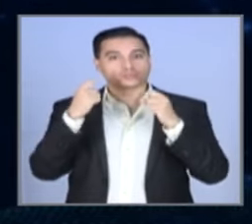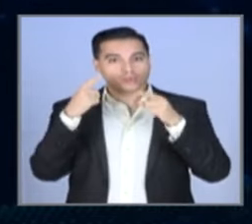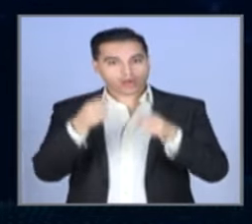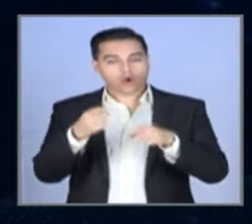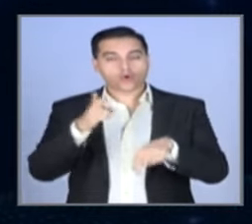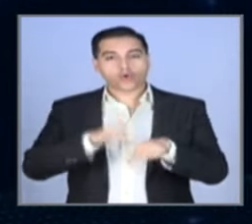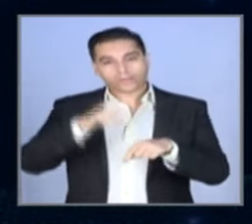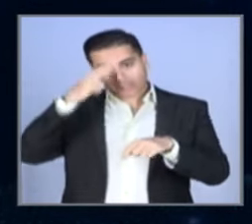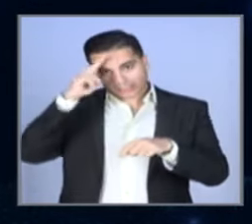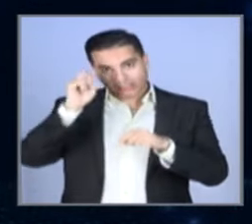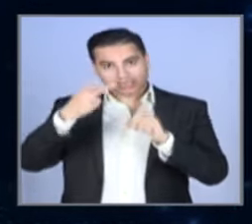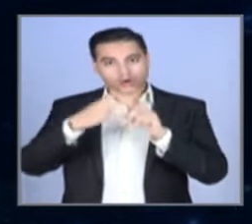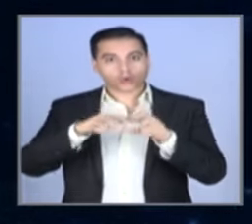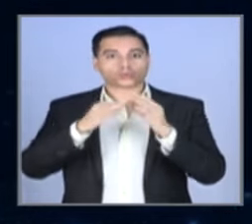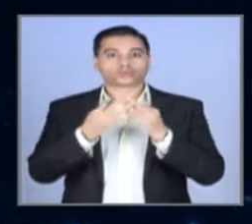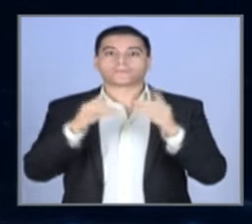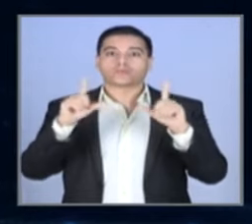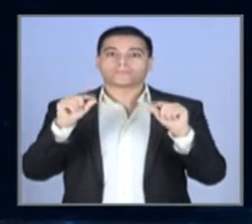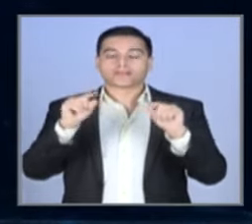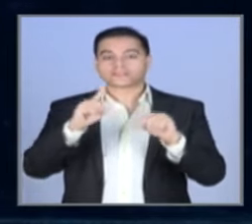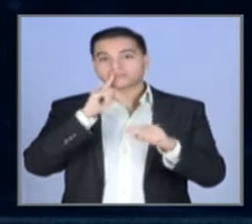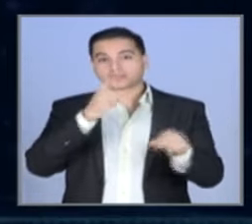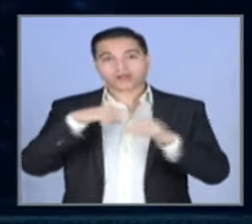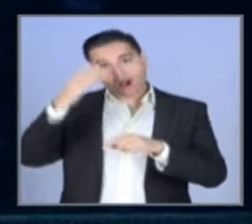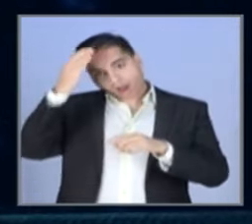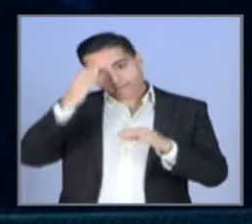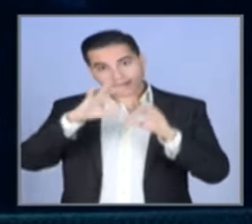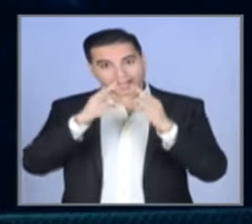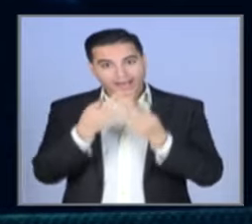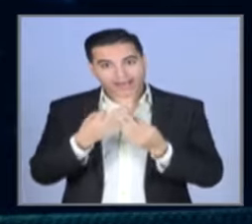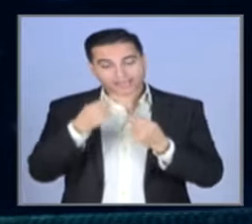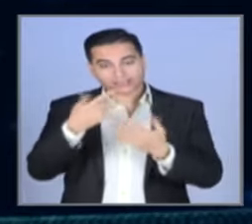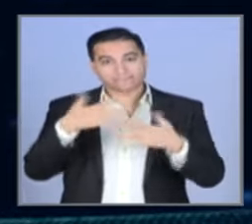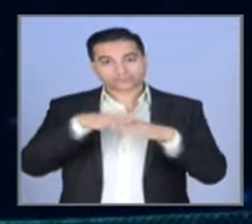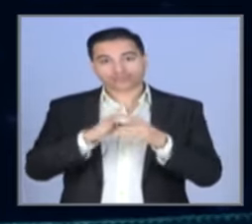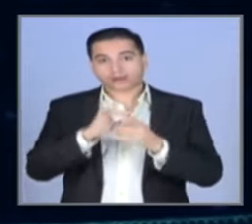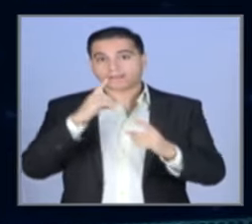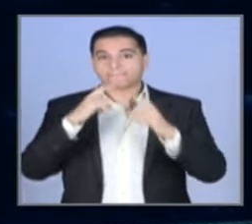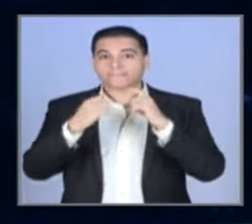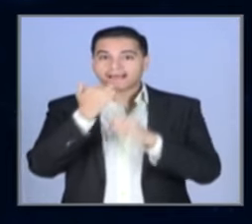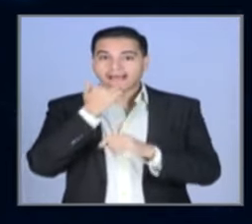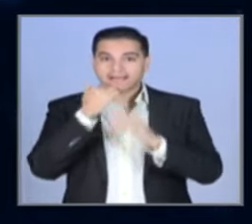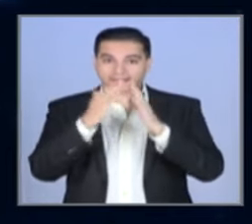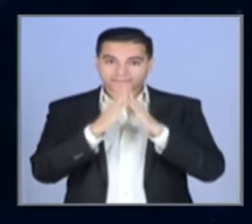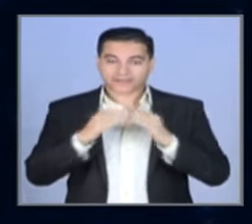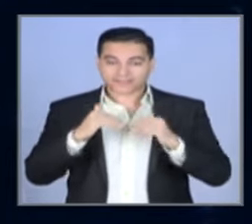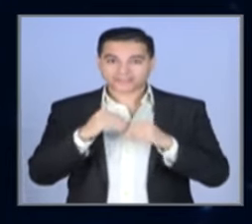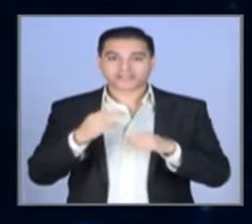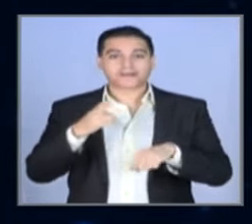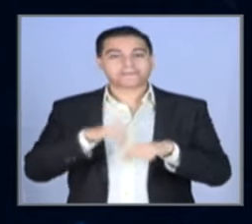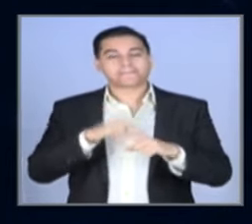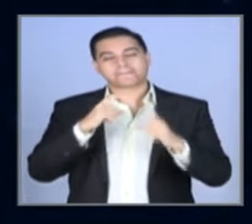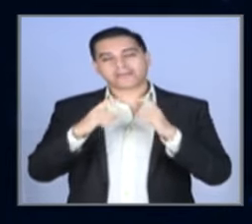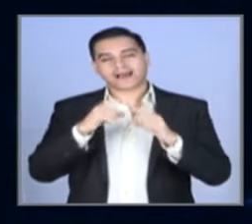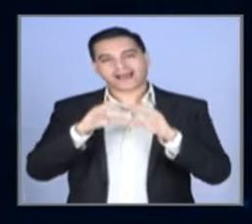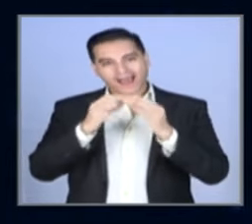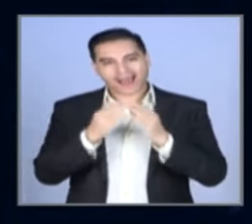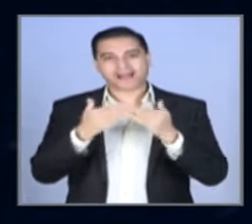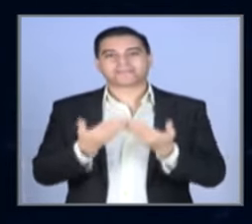ومين هي العائله المثاليه؟ العباقره عائلات بشراكه البنك الاهلي المصري، بنك اهل